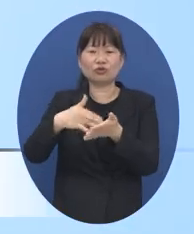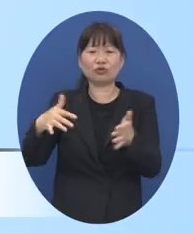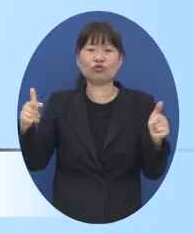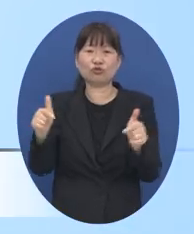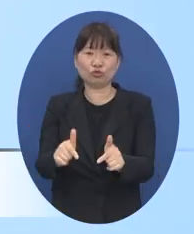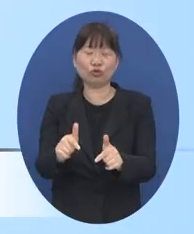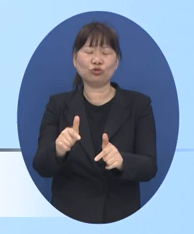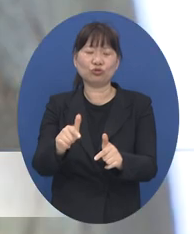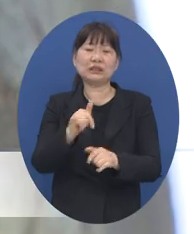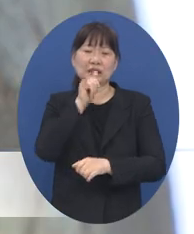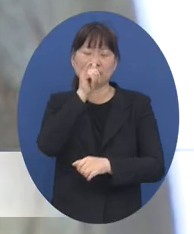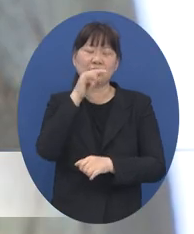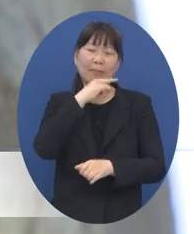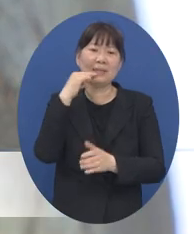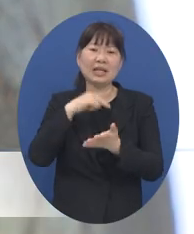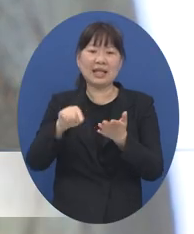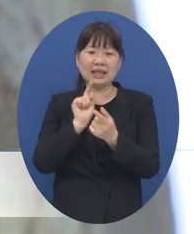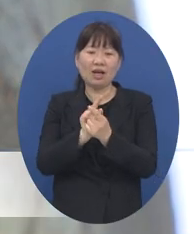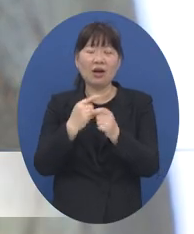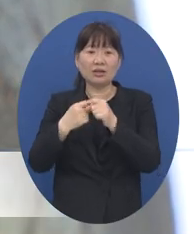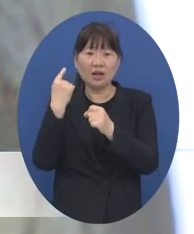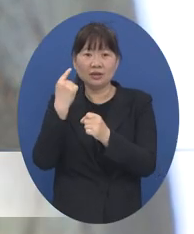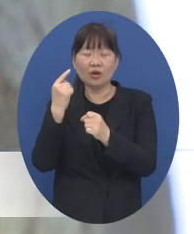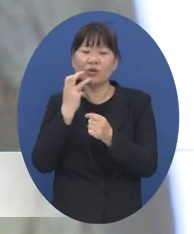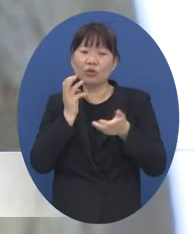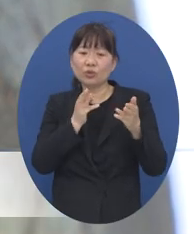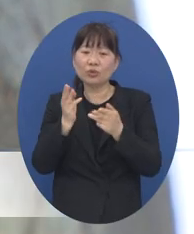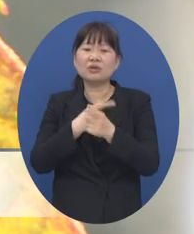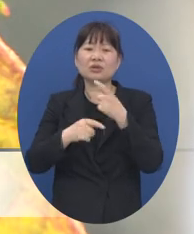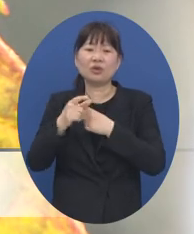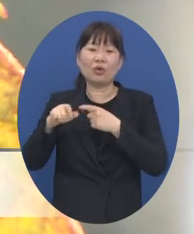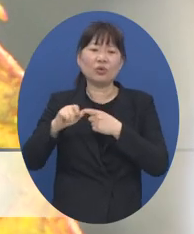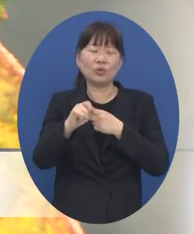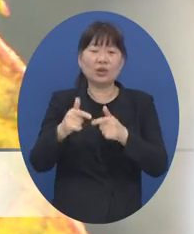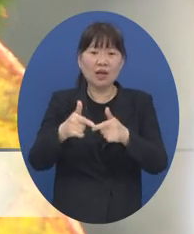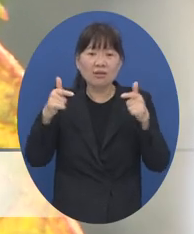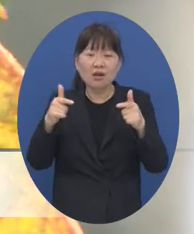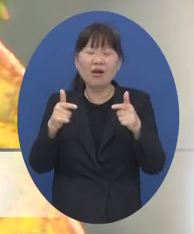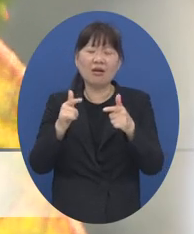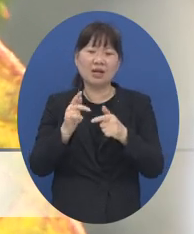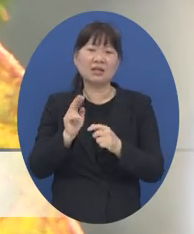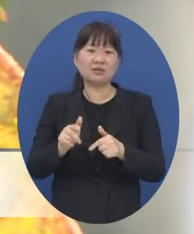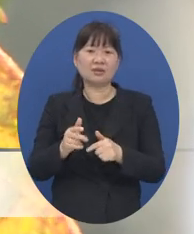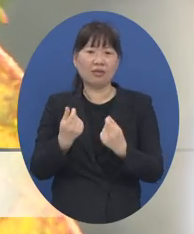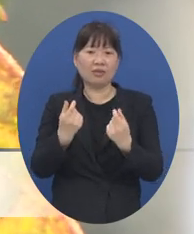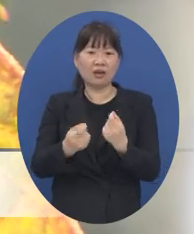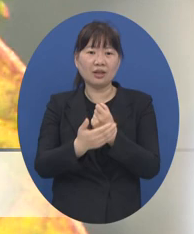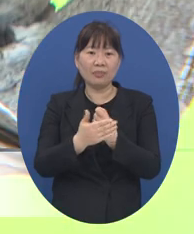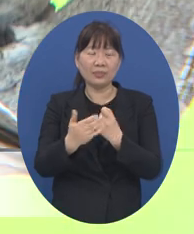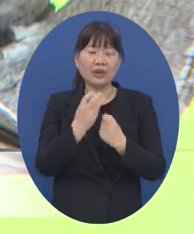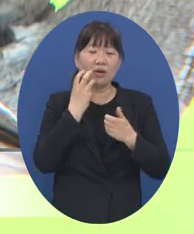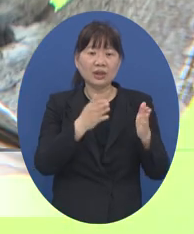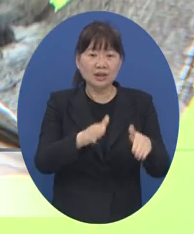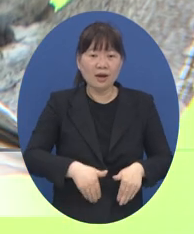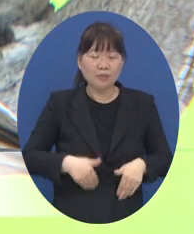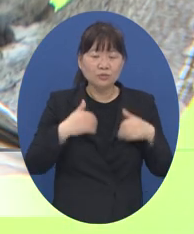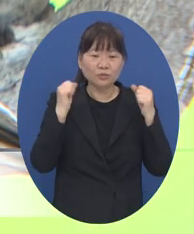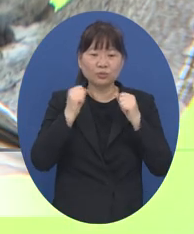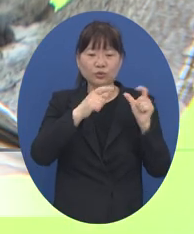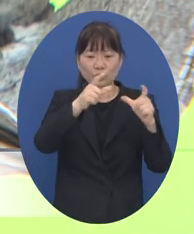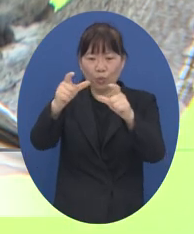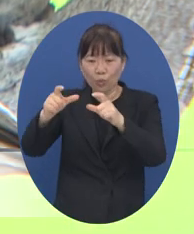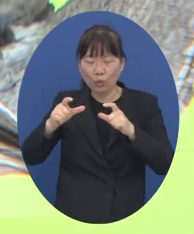지역은 작년보다 외래 매미 충류 발생량이 증가할 것이란 전망. 발생 지역도 경기 남부와 북부 전역에 걸쳐